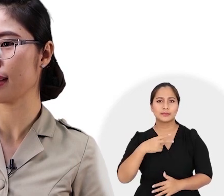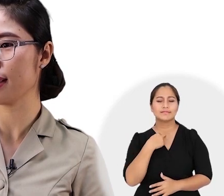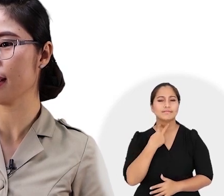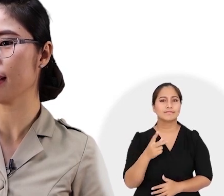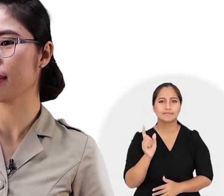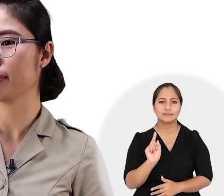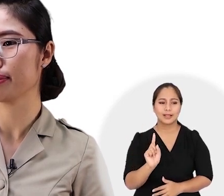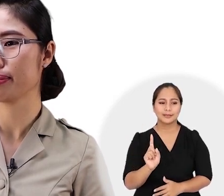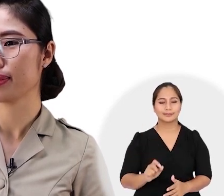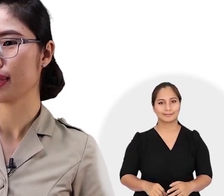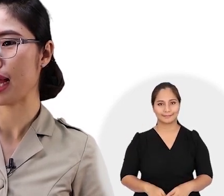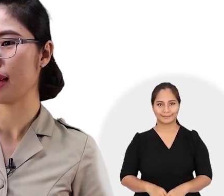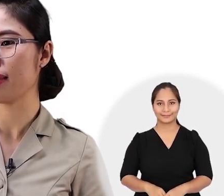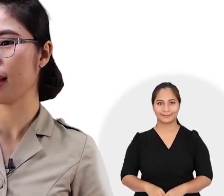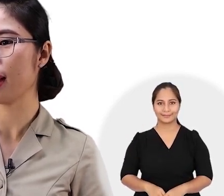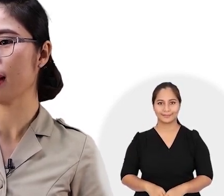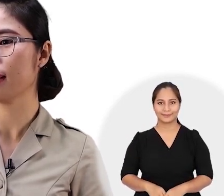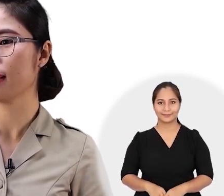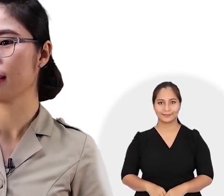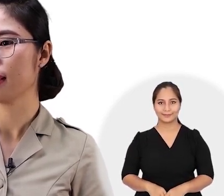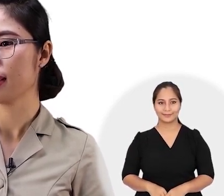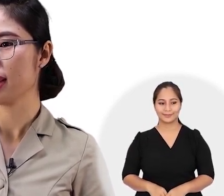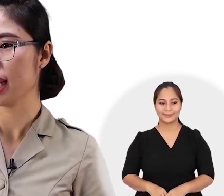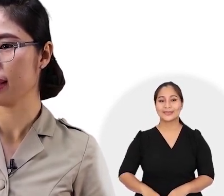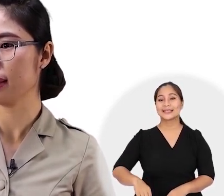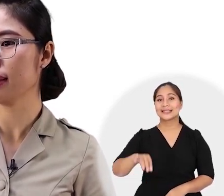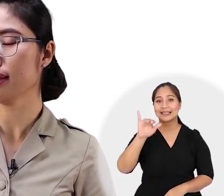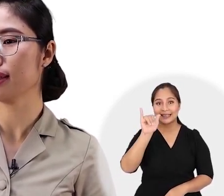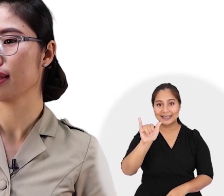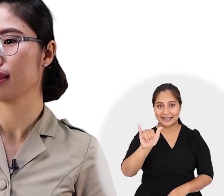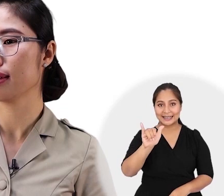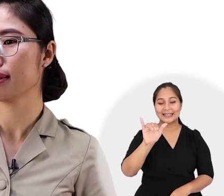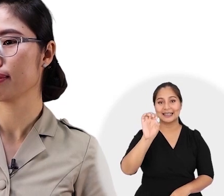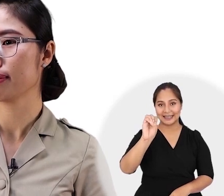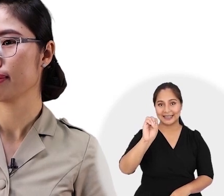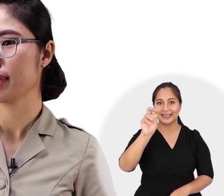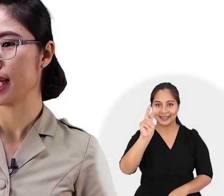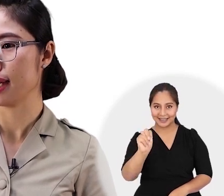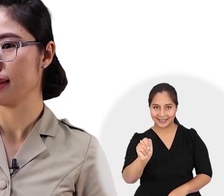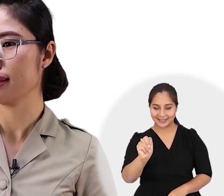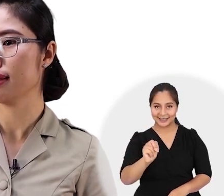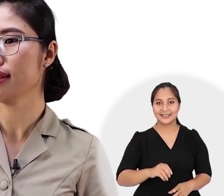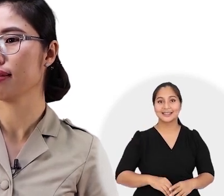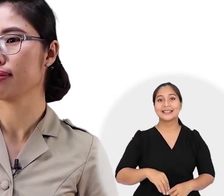กเสียงดังนี้อ่านว่ายิน